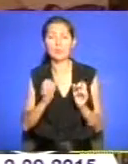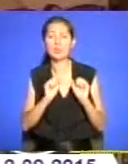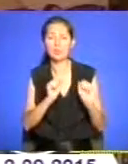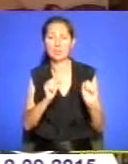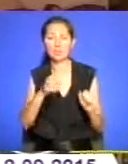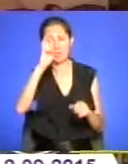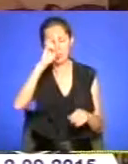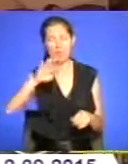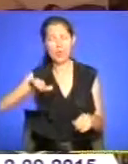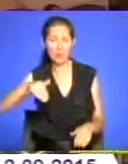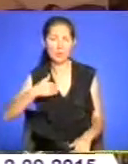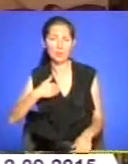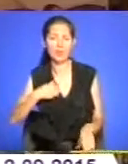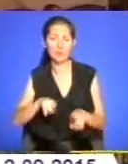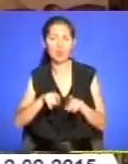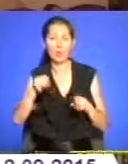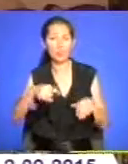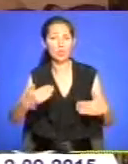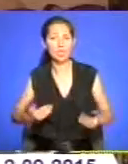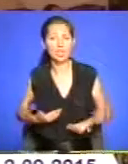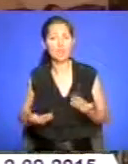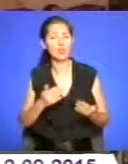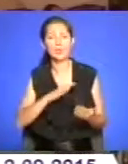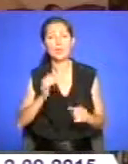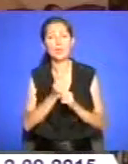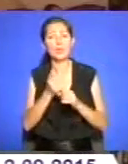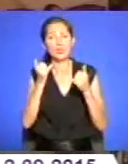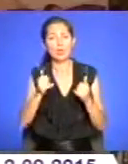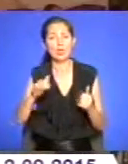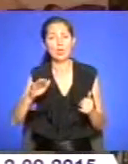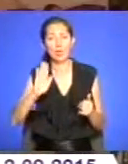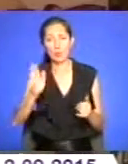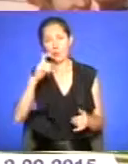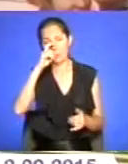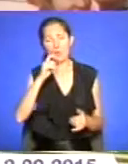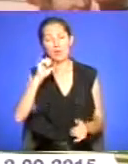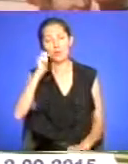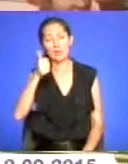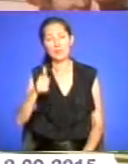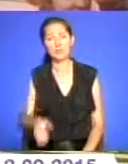ще в ній жити. І якщо не зробимо сьогодні, то буде погано завтра.